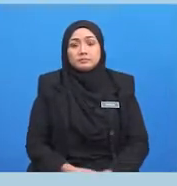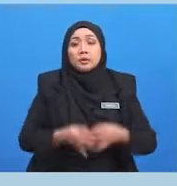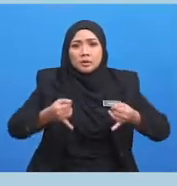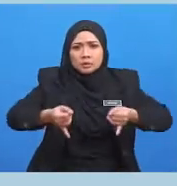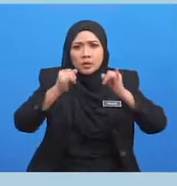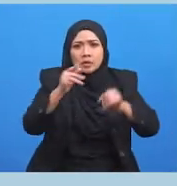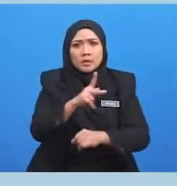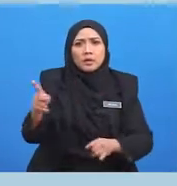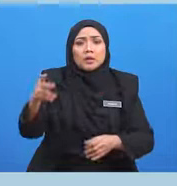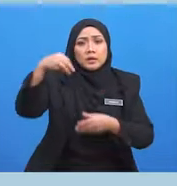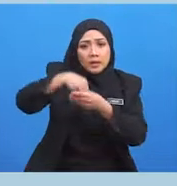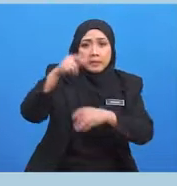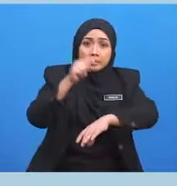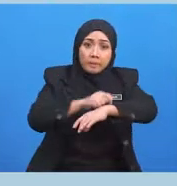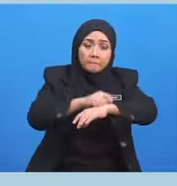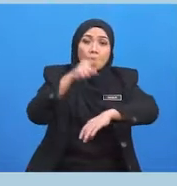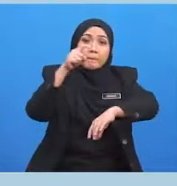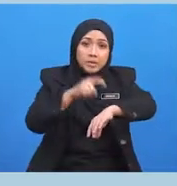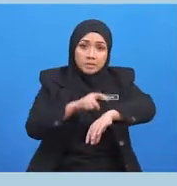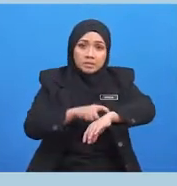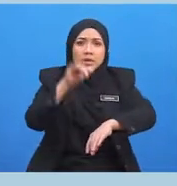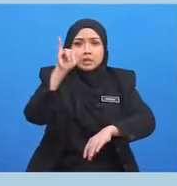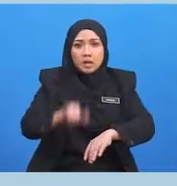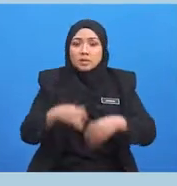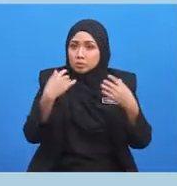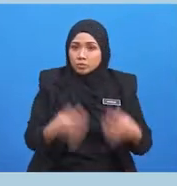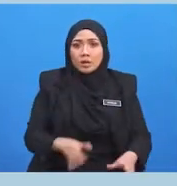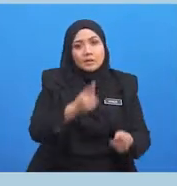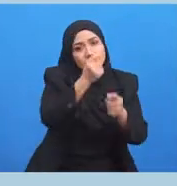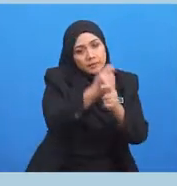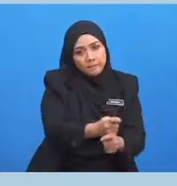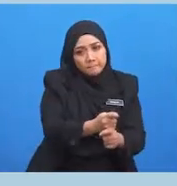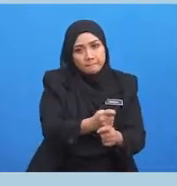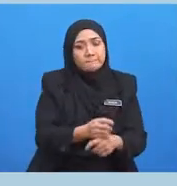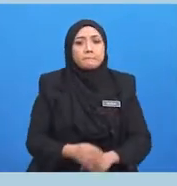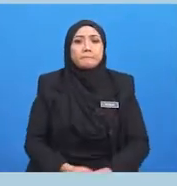Dijalankan dalam tempoh masa yang telah ditetapkan.